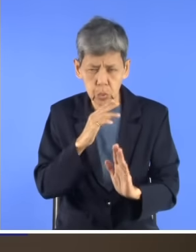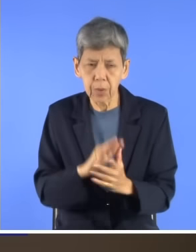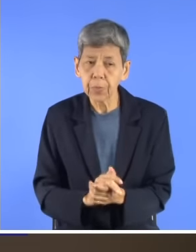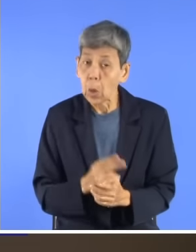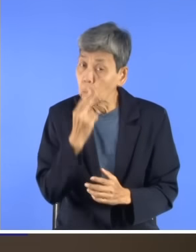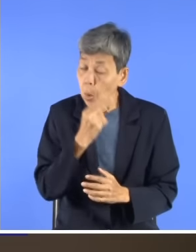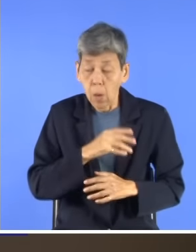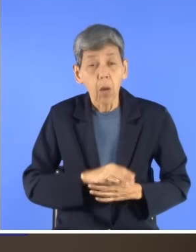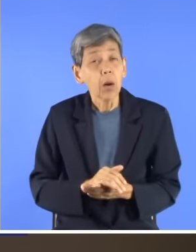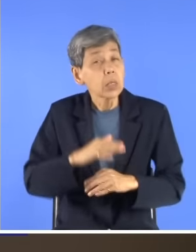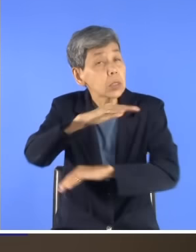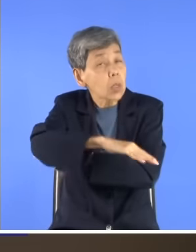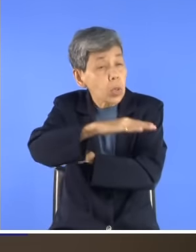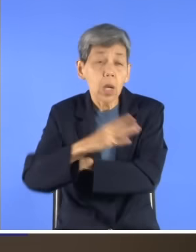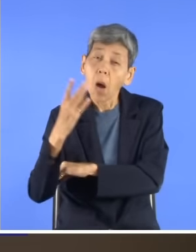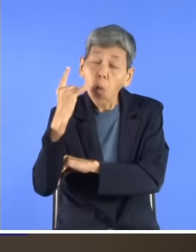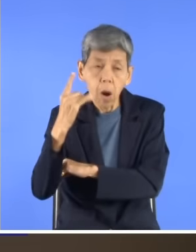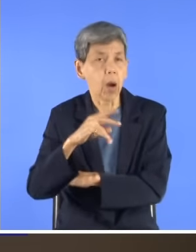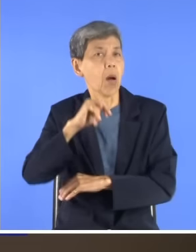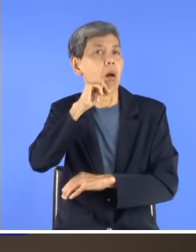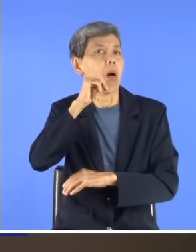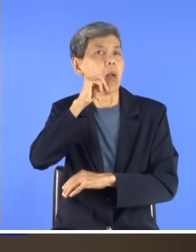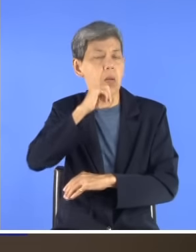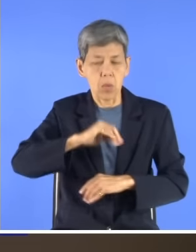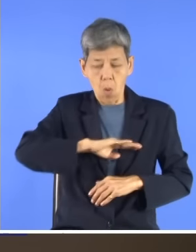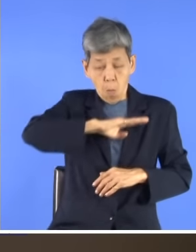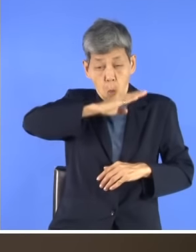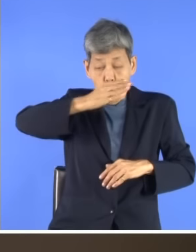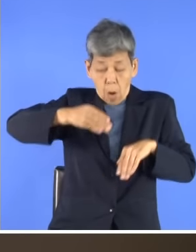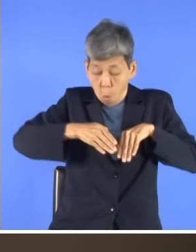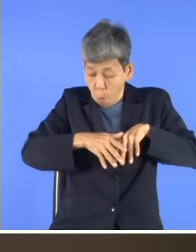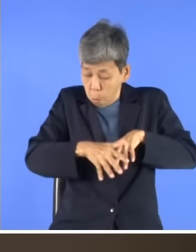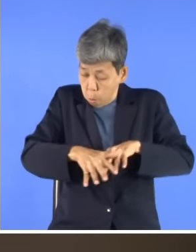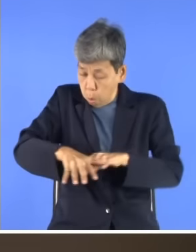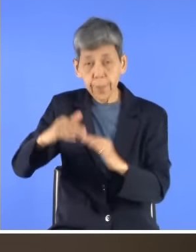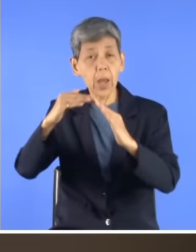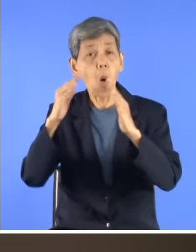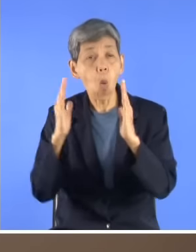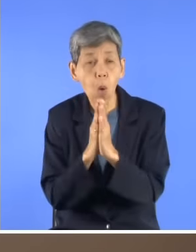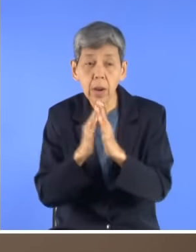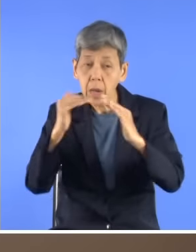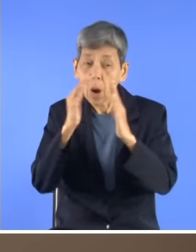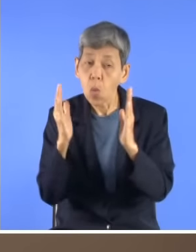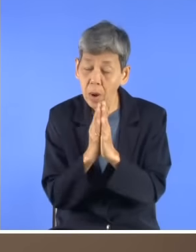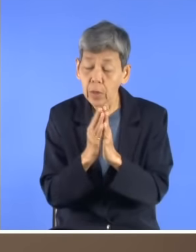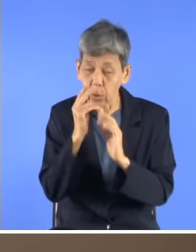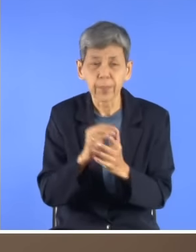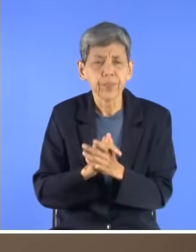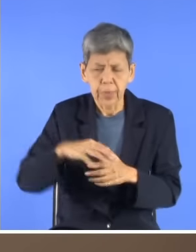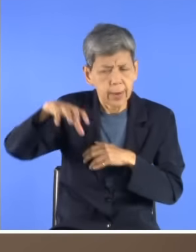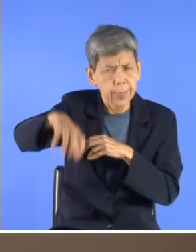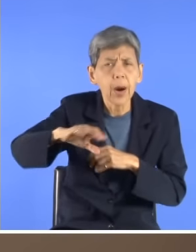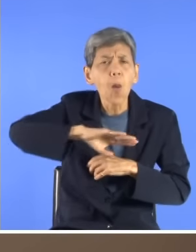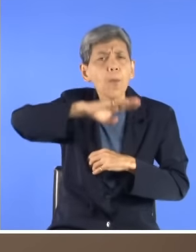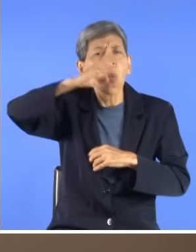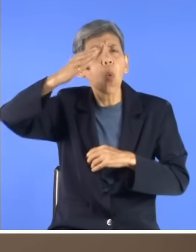ครับเมื่อช่วงเย็นของเมื่อวานนี้ได้เกิดน้ำป่าจากดอยสูงเนี่ยไหลบ่าเข้าท่วมวัดคือวัดผาลาดนะซึ่งตั้งอยู่บนดอยสุเ